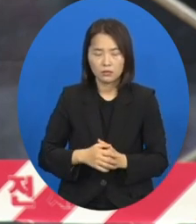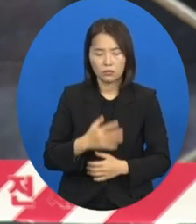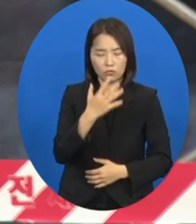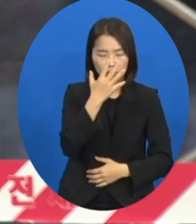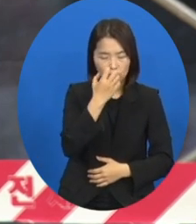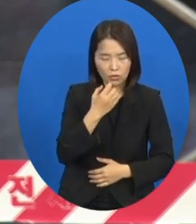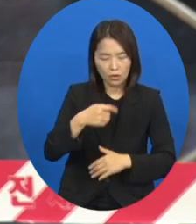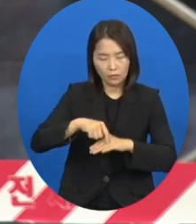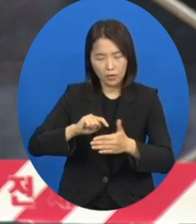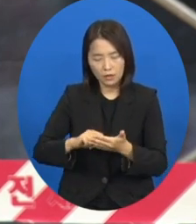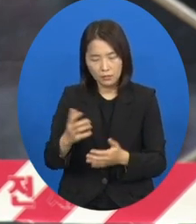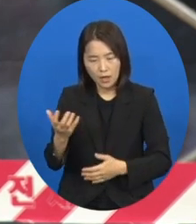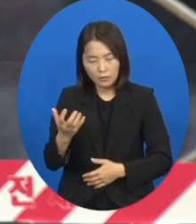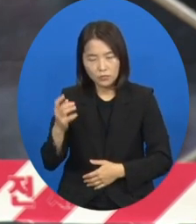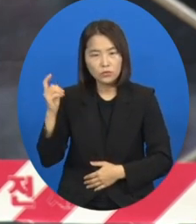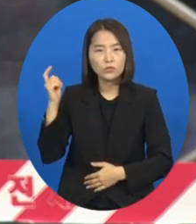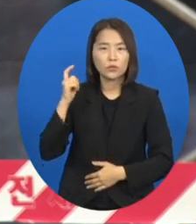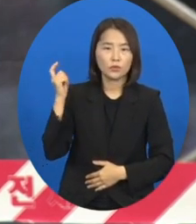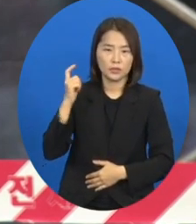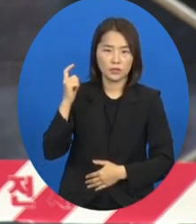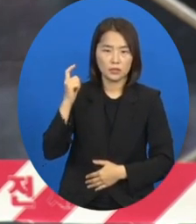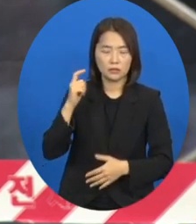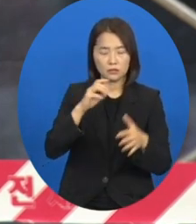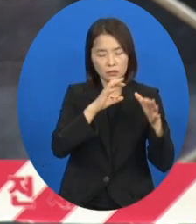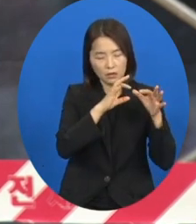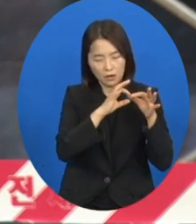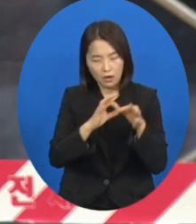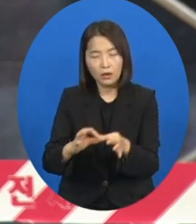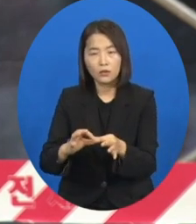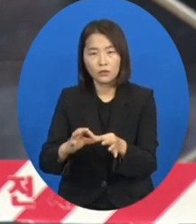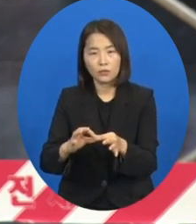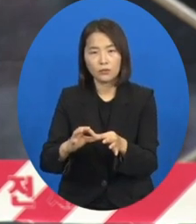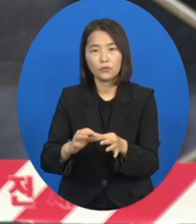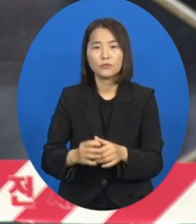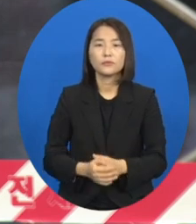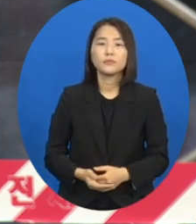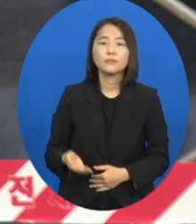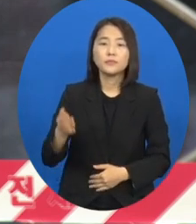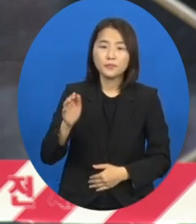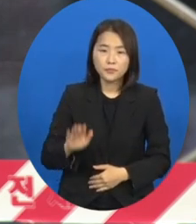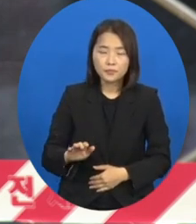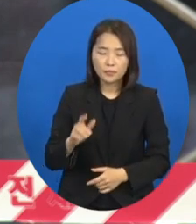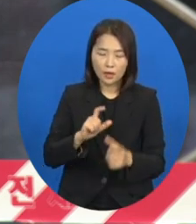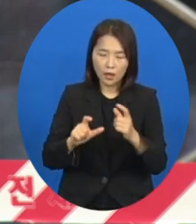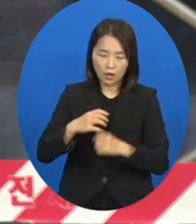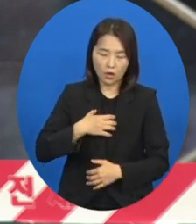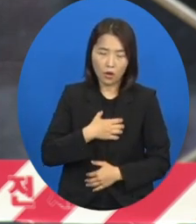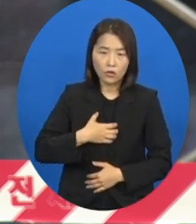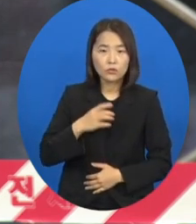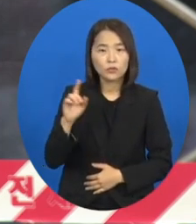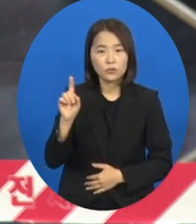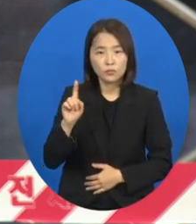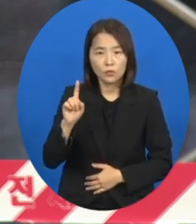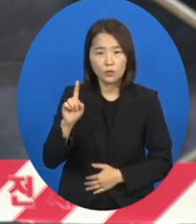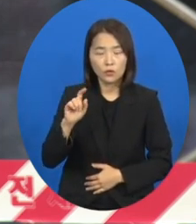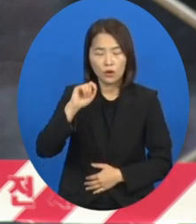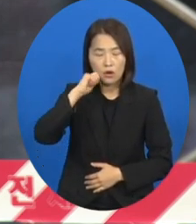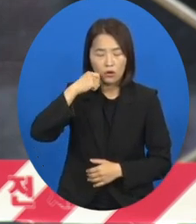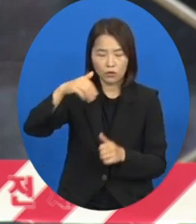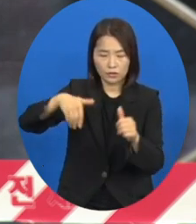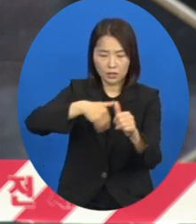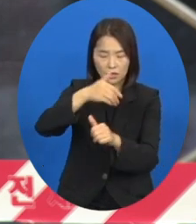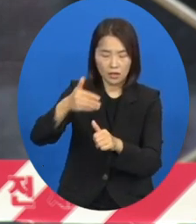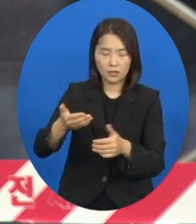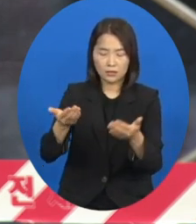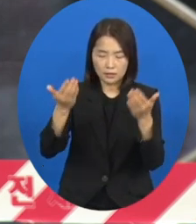우리 마음에 아프게 하는 소식들이 연일 계속되고 있는 가운데 더욱 걱정스러운 것은 이런 어려운 시기를